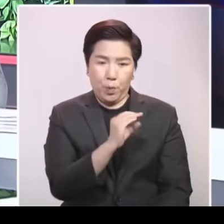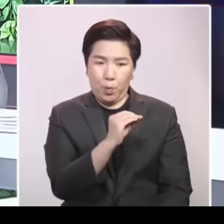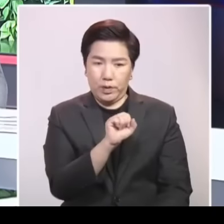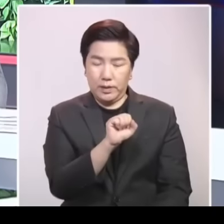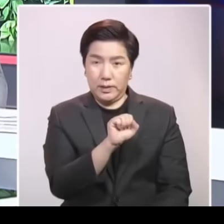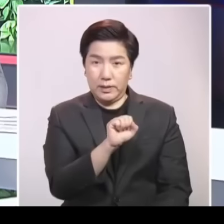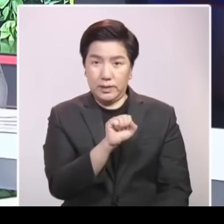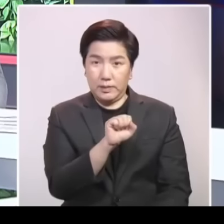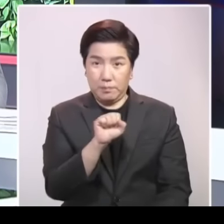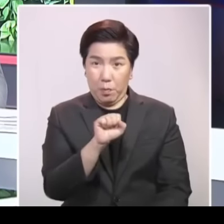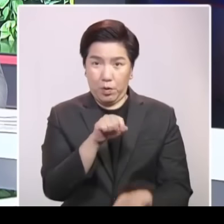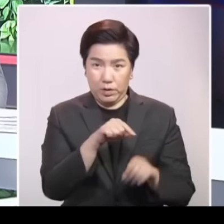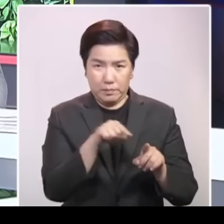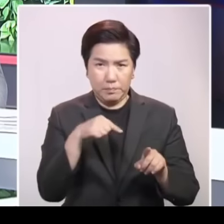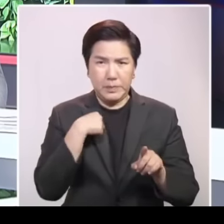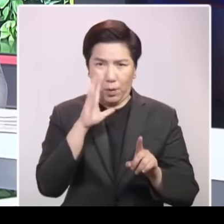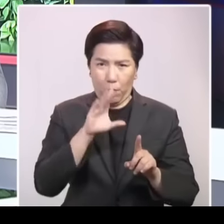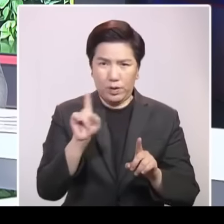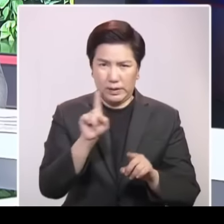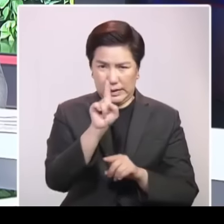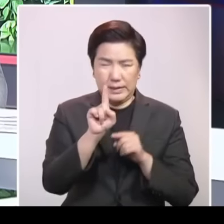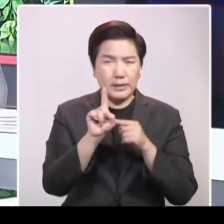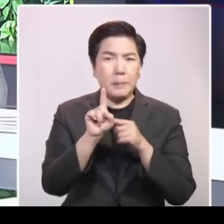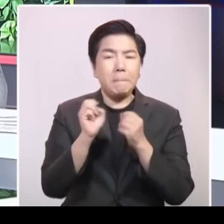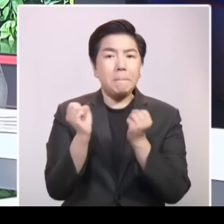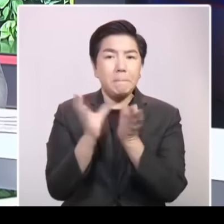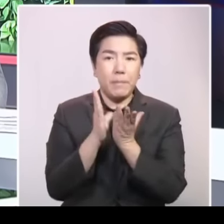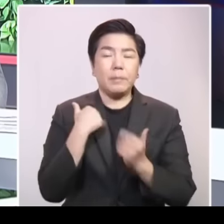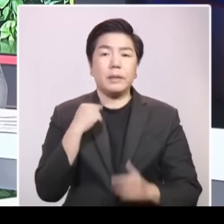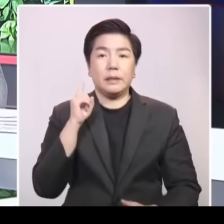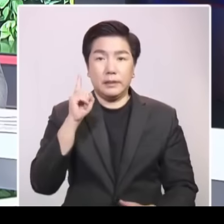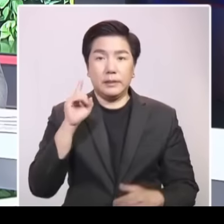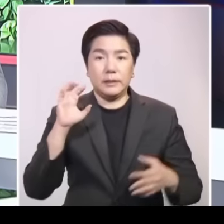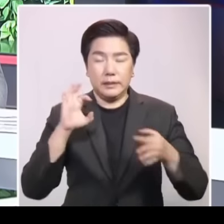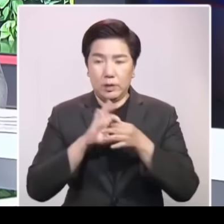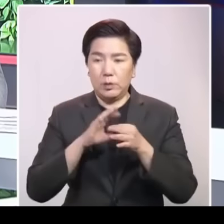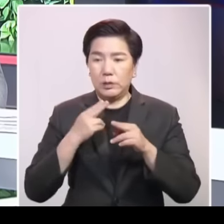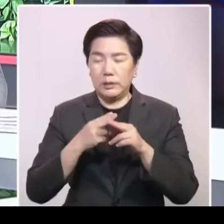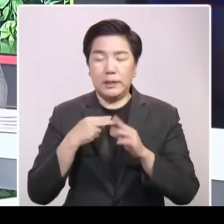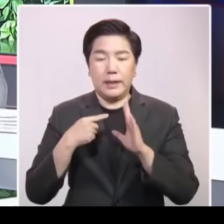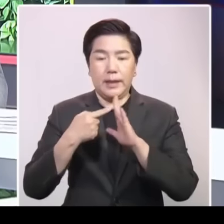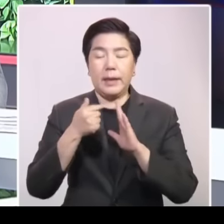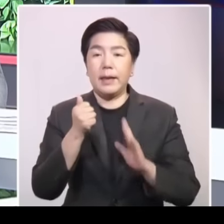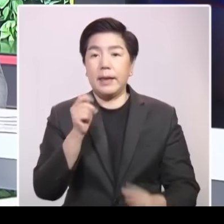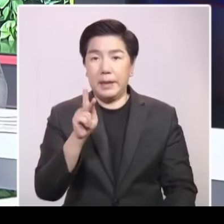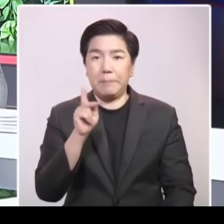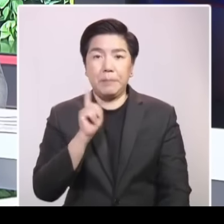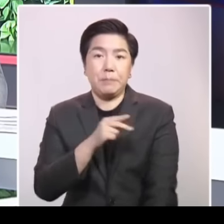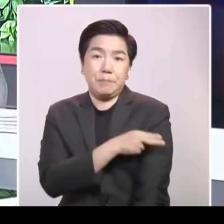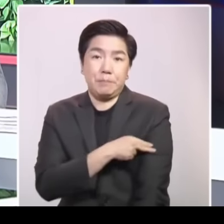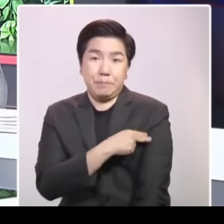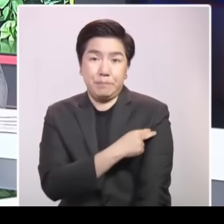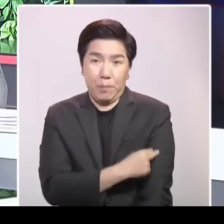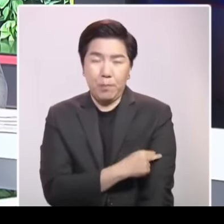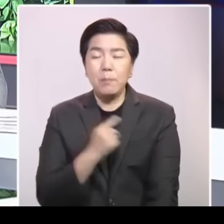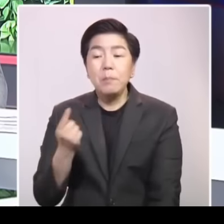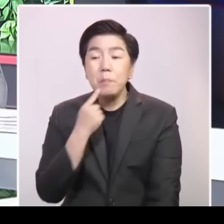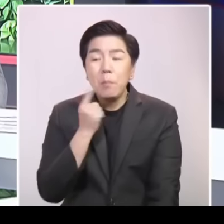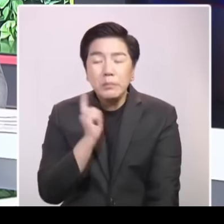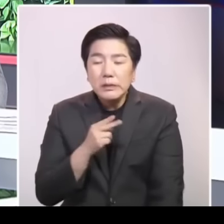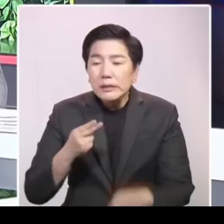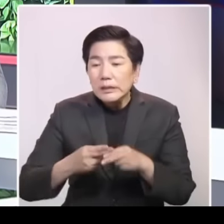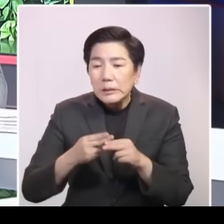1คนนะที่โดนเล่นงานเช่นเดียวกันก็คือกรณีของบอสหมอเอกอ่าเมื่อวานนี้นำเสนอข่าวไปใช่